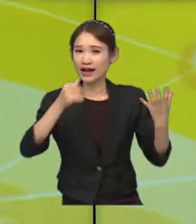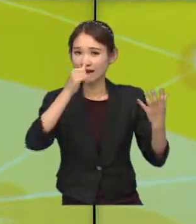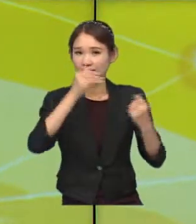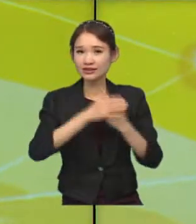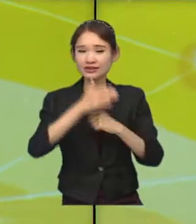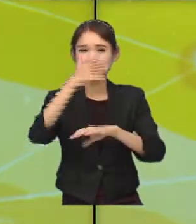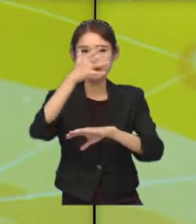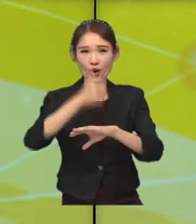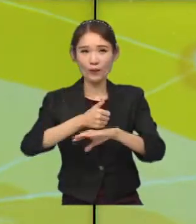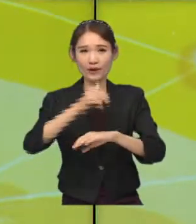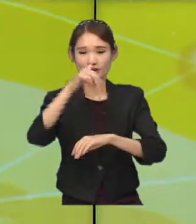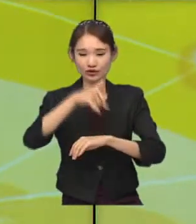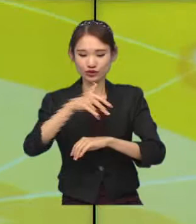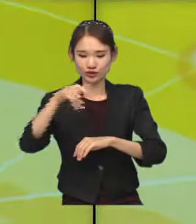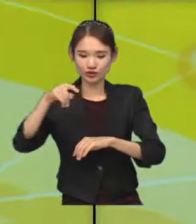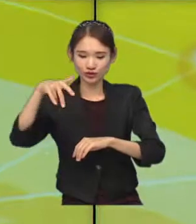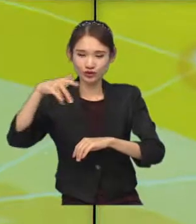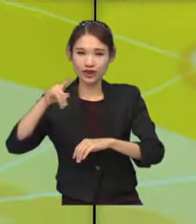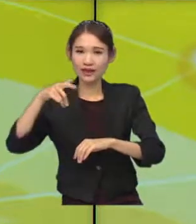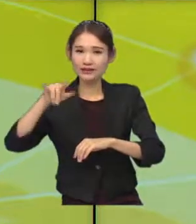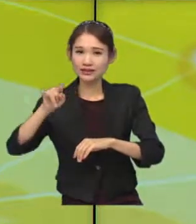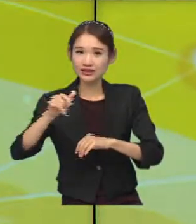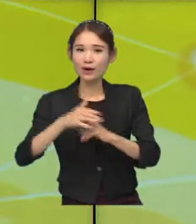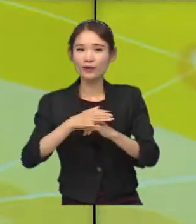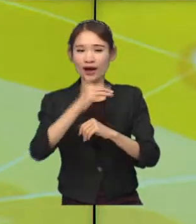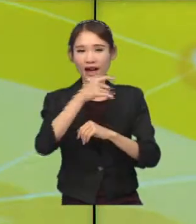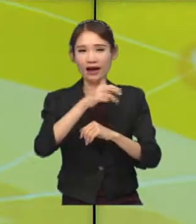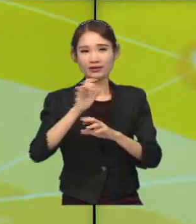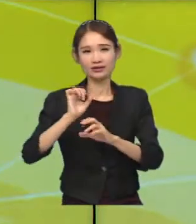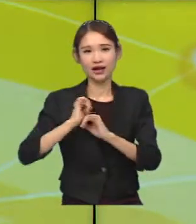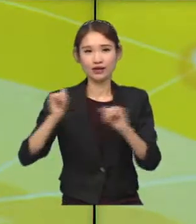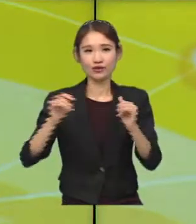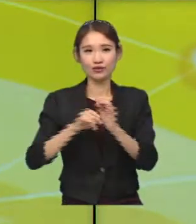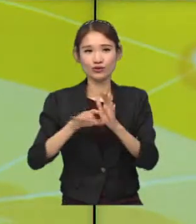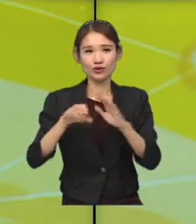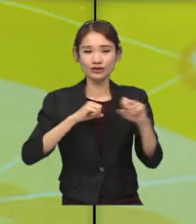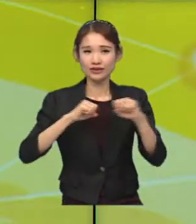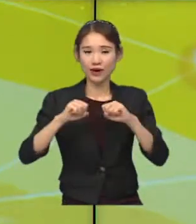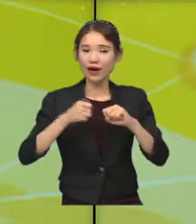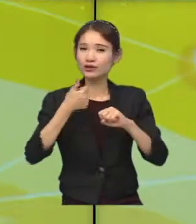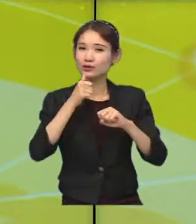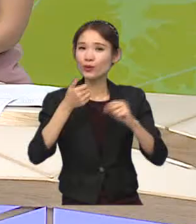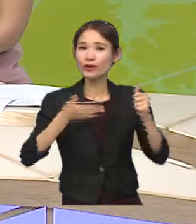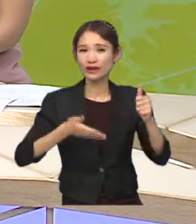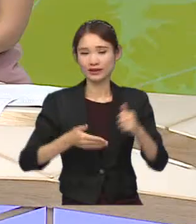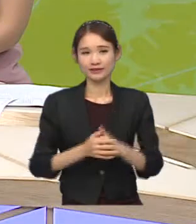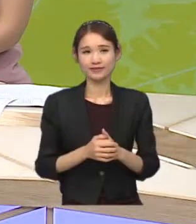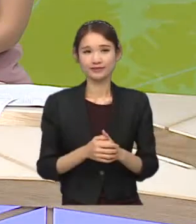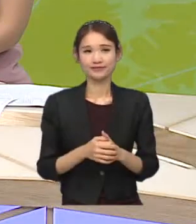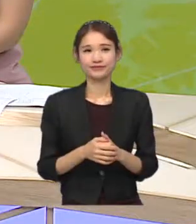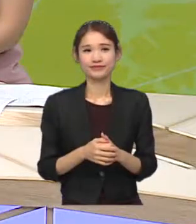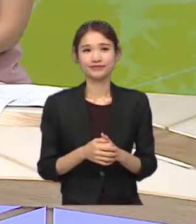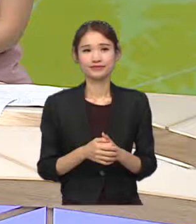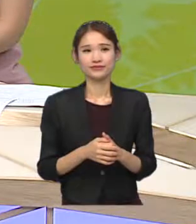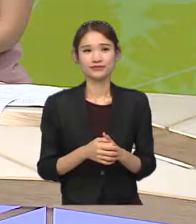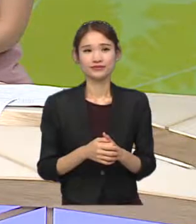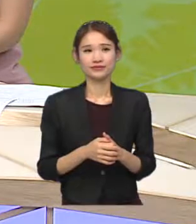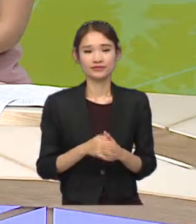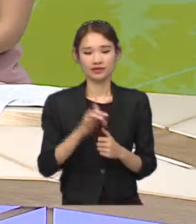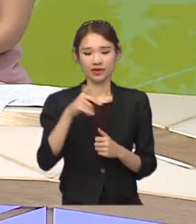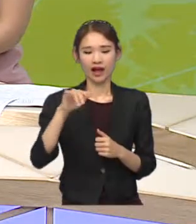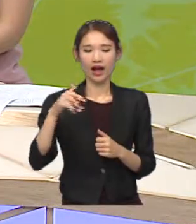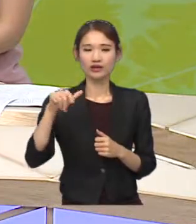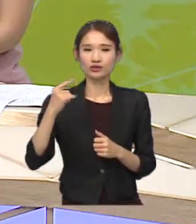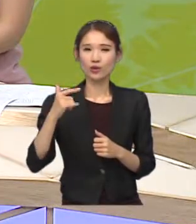끝으로 이기주 대첩 이나 아니면 어 강감찬 장군의 1 색상에 대해서 좀 소개를 해주시죠 어 강조의 변이 라고